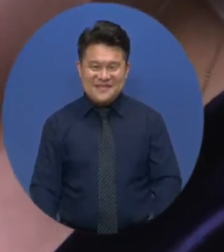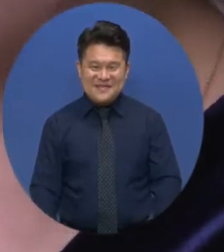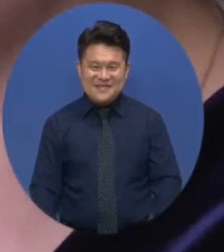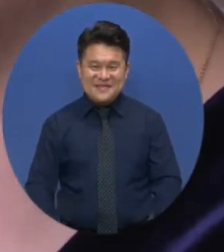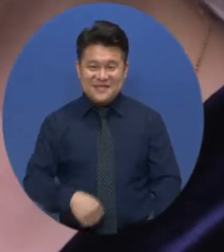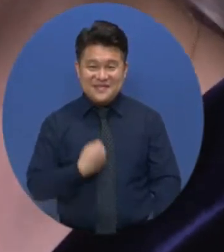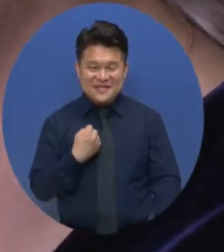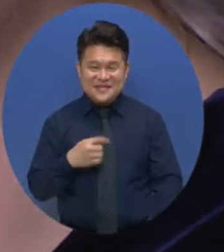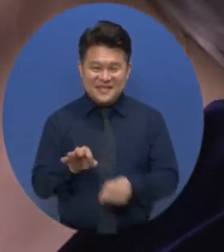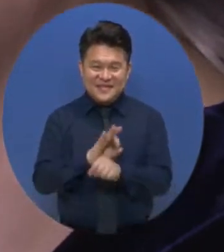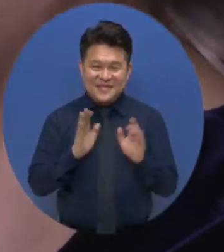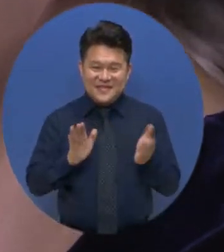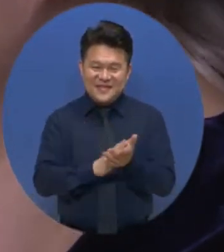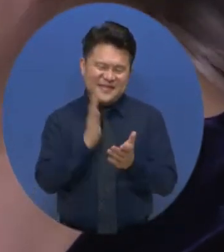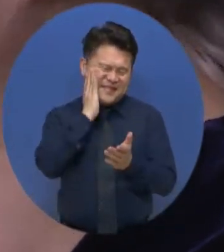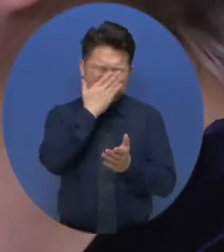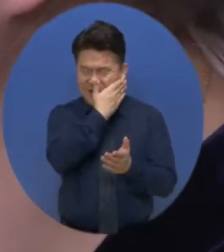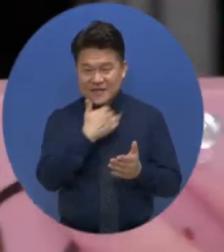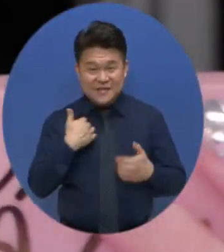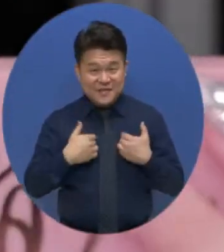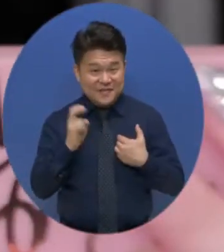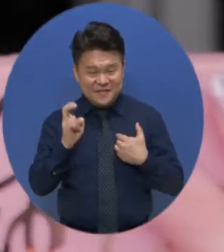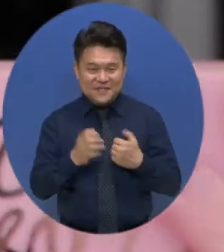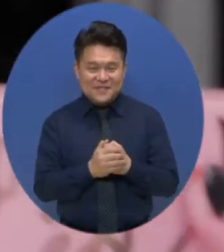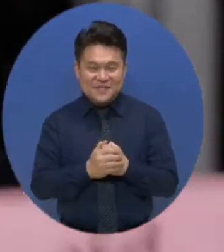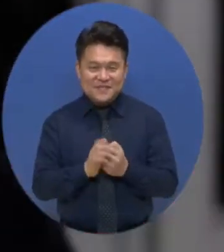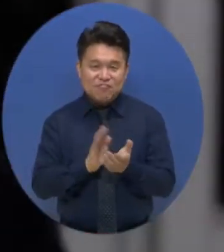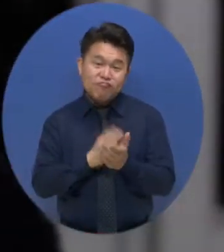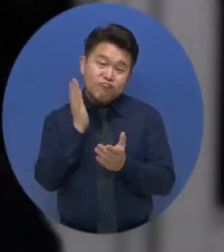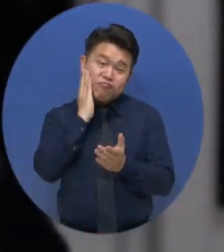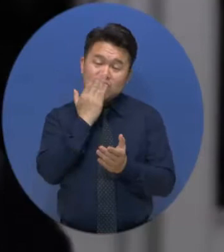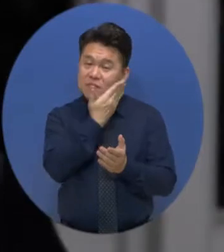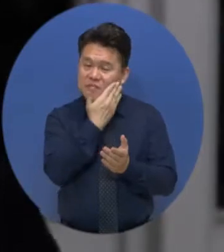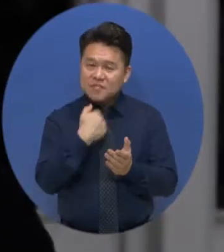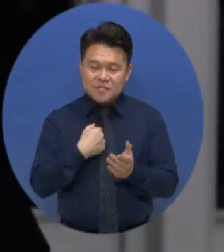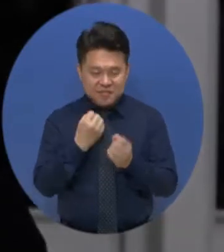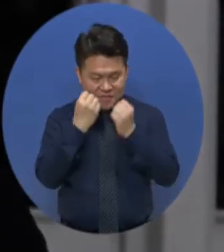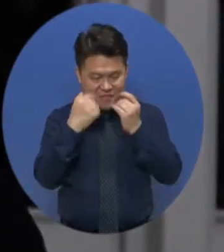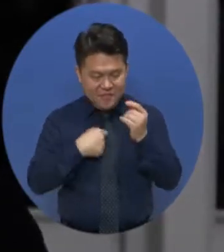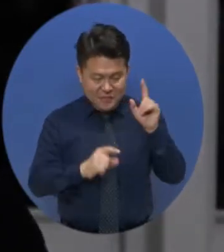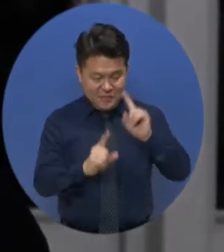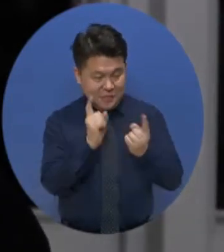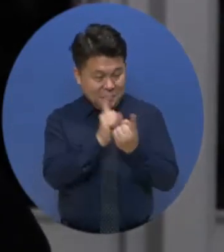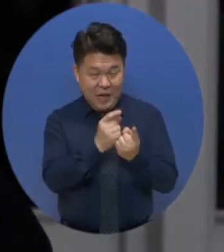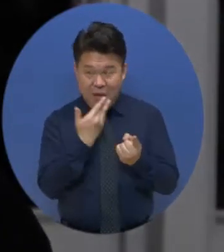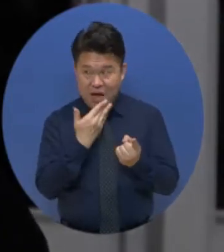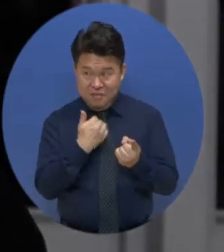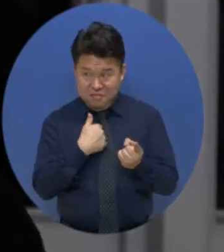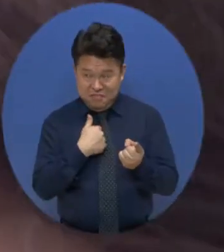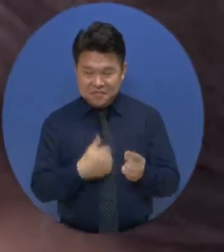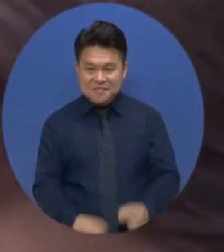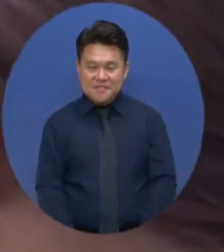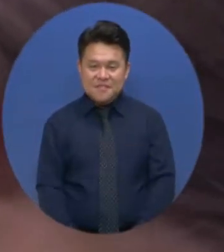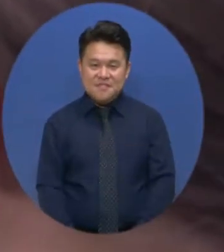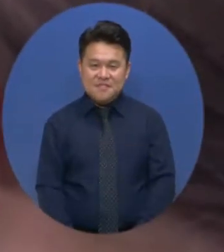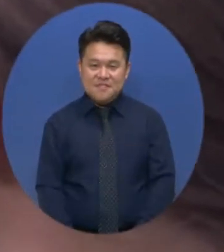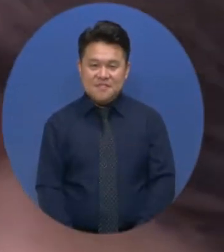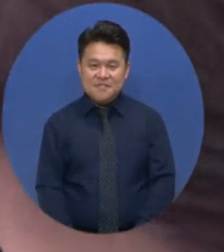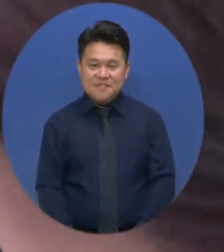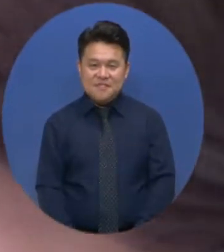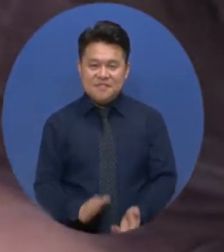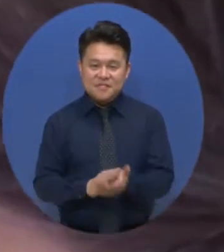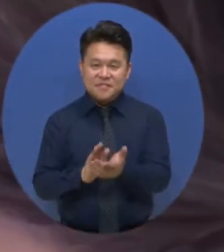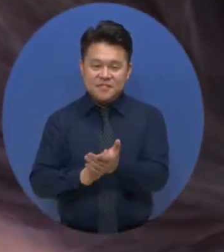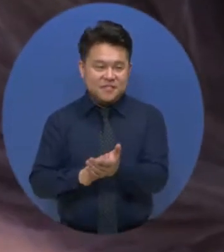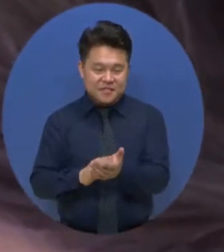그냥 혼자 이러고 열심히 했어도 너무 재밌을 것 같아요. 약간 화장이라는 게 또 다른 저의 모습을 발견하는 거잖아요. 또 어떻게 보면 이